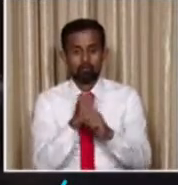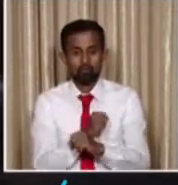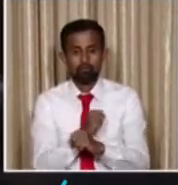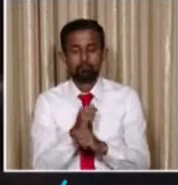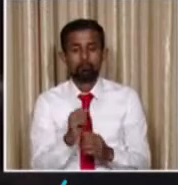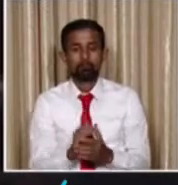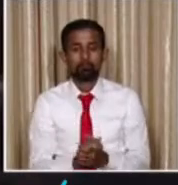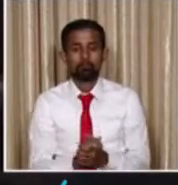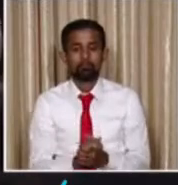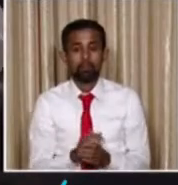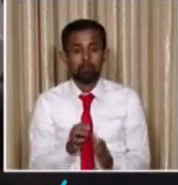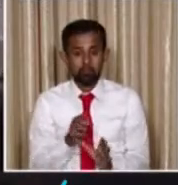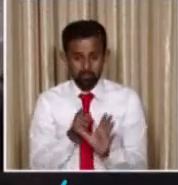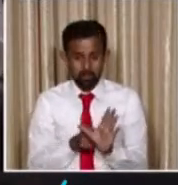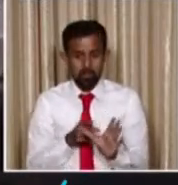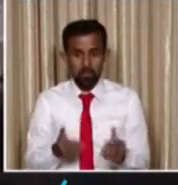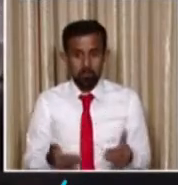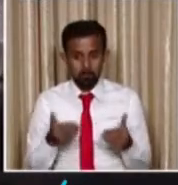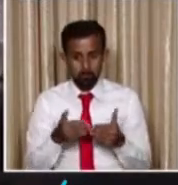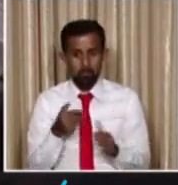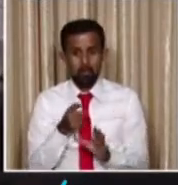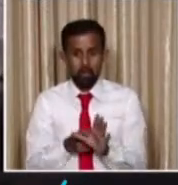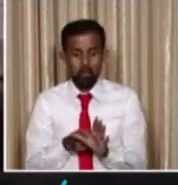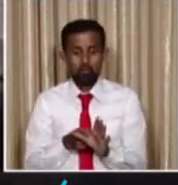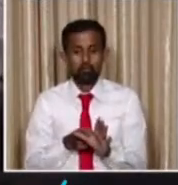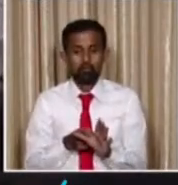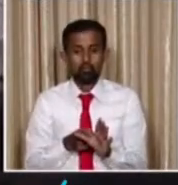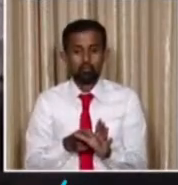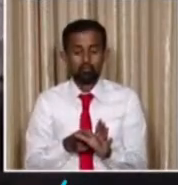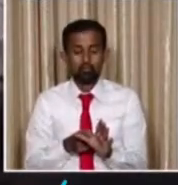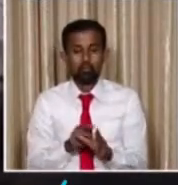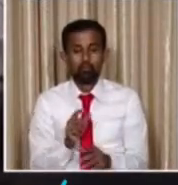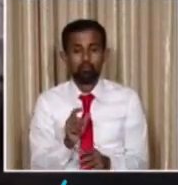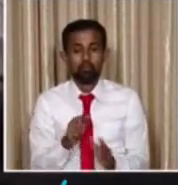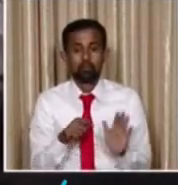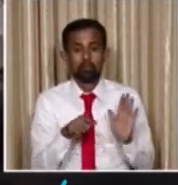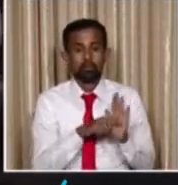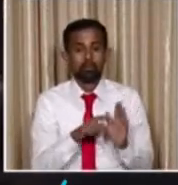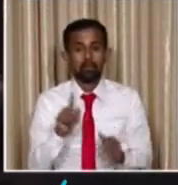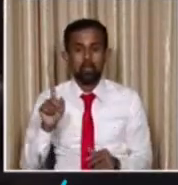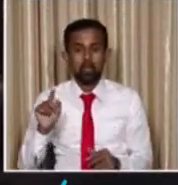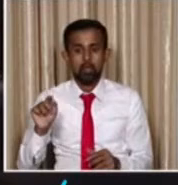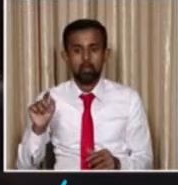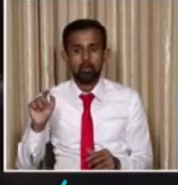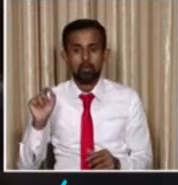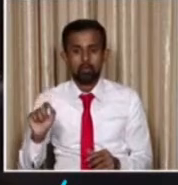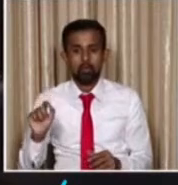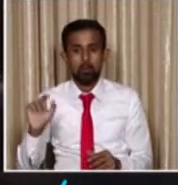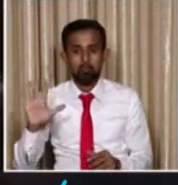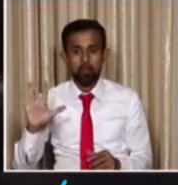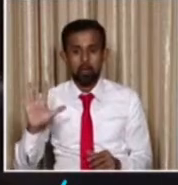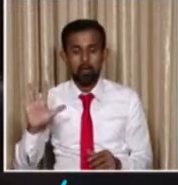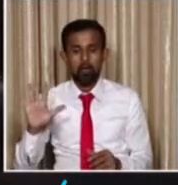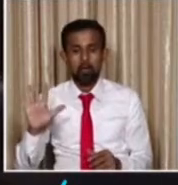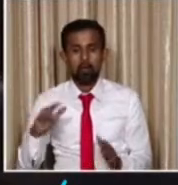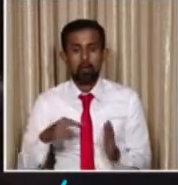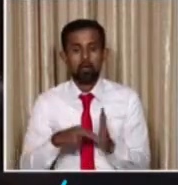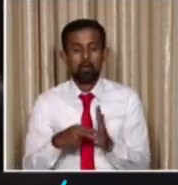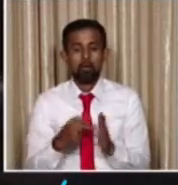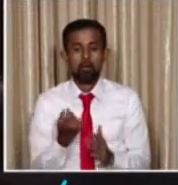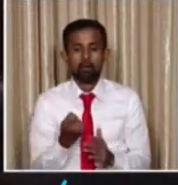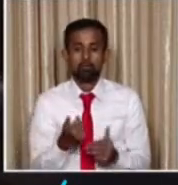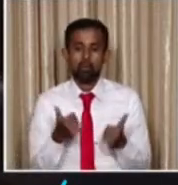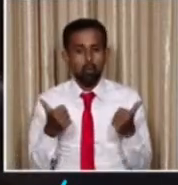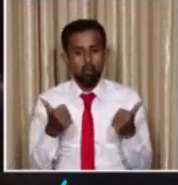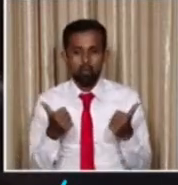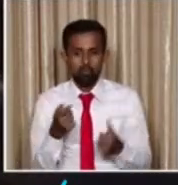කඩාවැටීම මේ අවුරුද්ද ගත්තම ඔය හොඳයි කියන ආර්ථිකේ ගත්තොත් ඍණ 11.5යි ආර්ථිකේ හොඳ